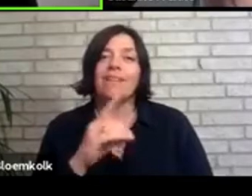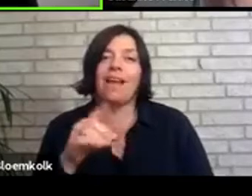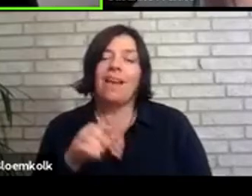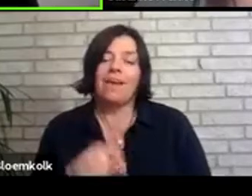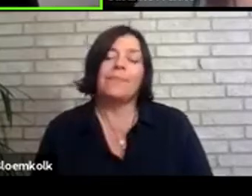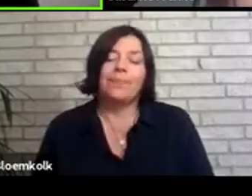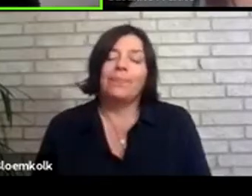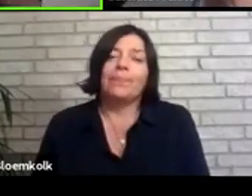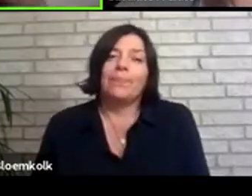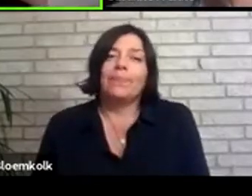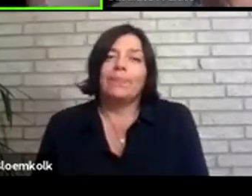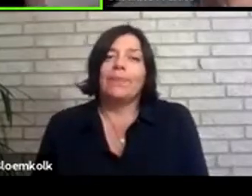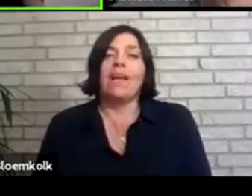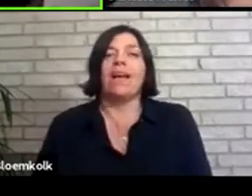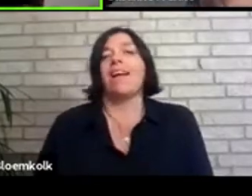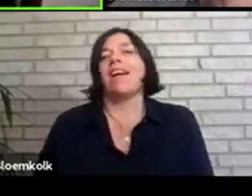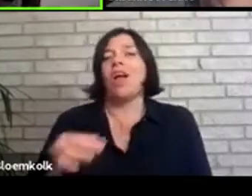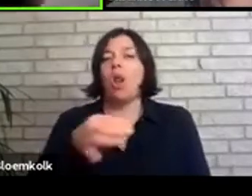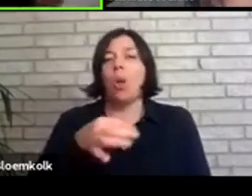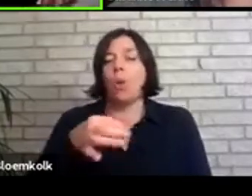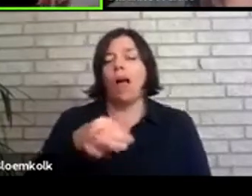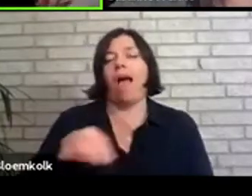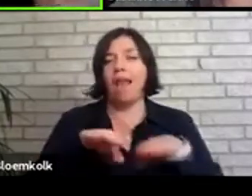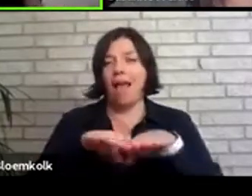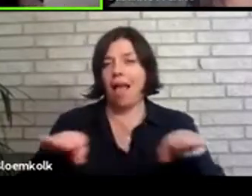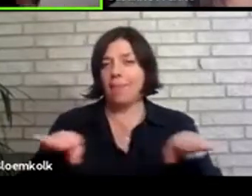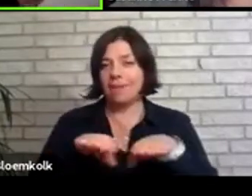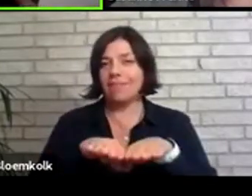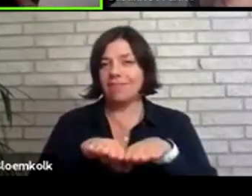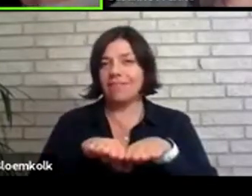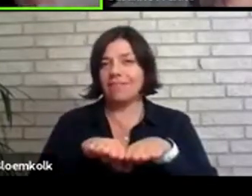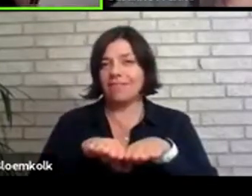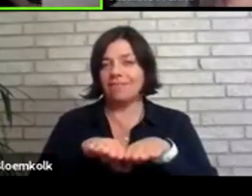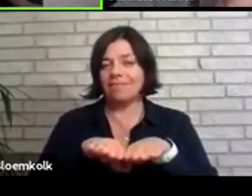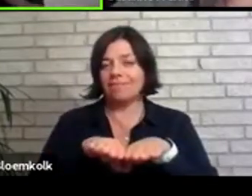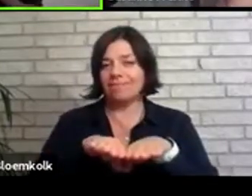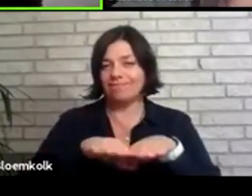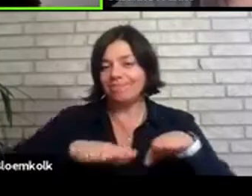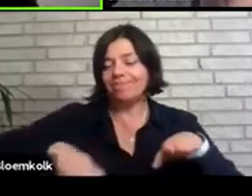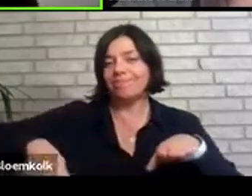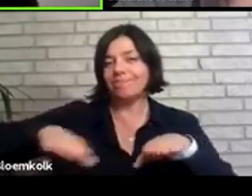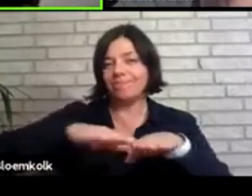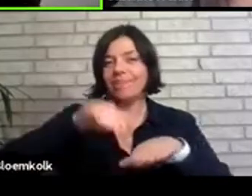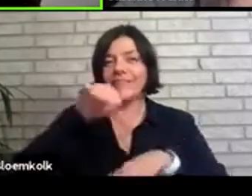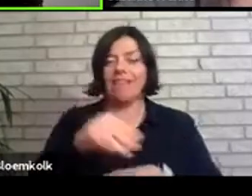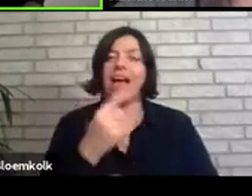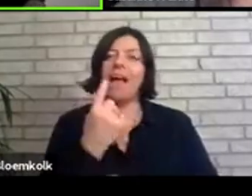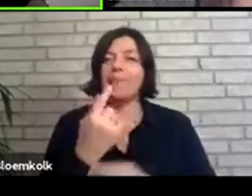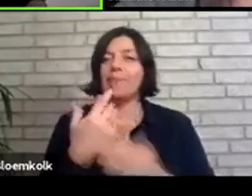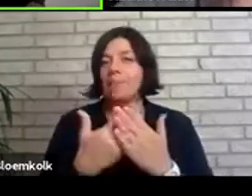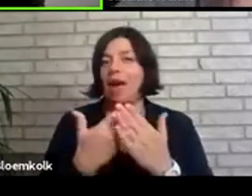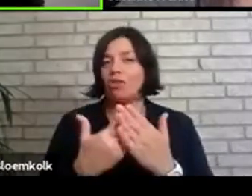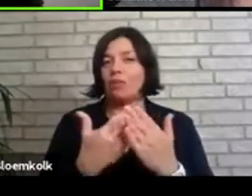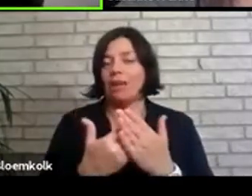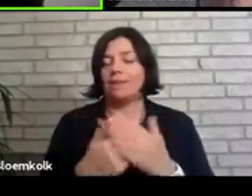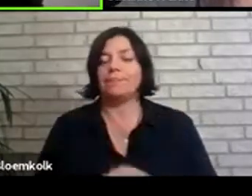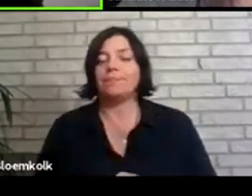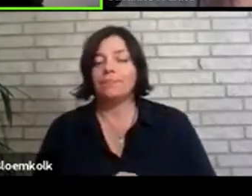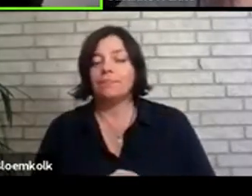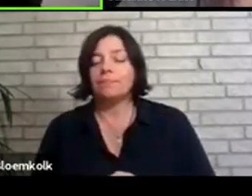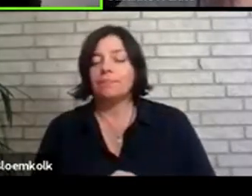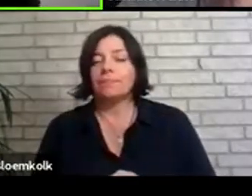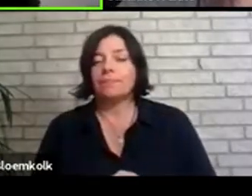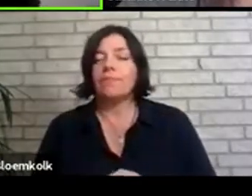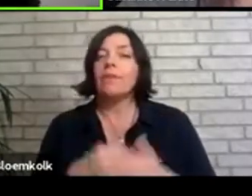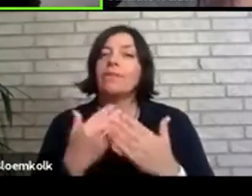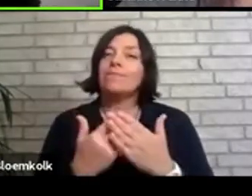auf lokaler Ebene an Alternativen passiert, oder als zwei Stränge von Beispielen. Ne? Das eine war ja, was die Fans, also